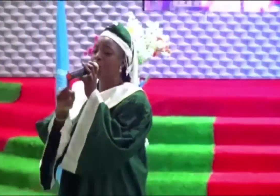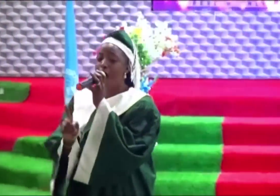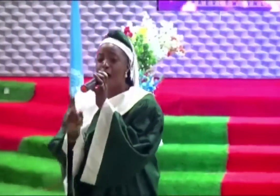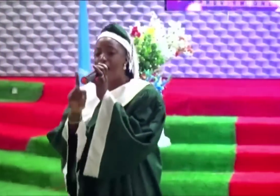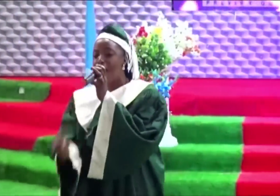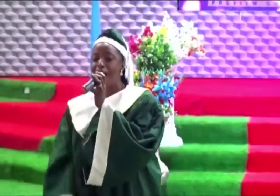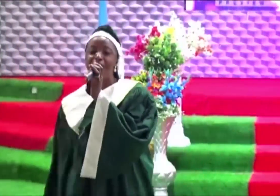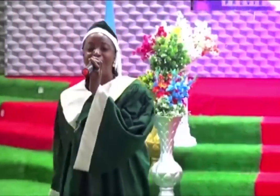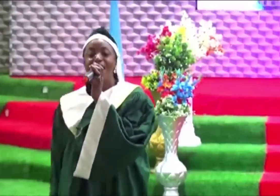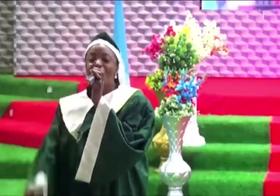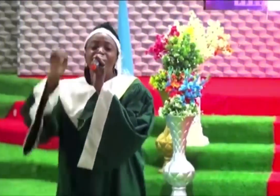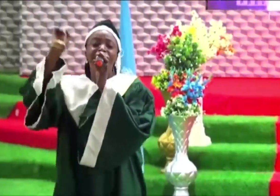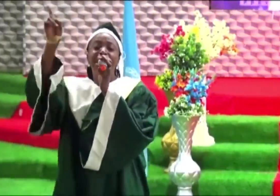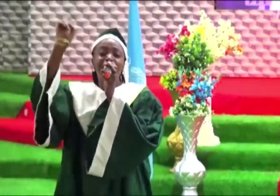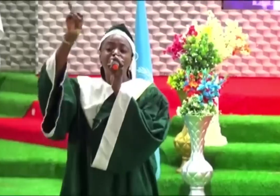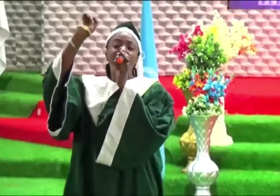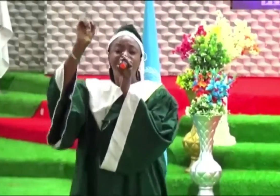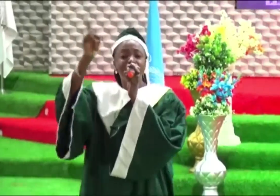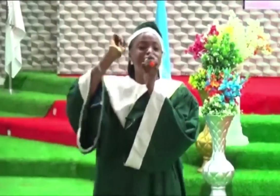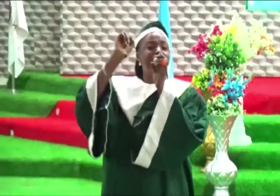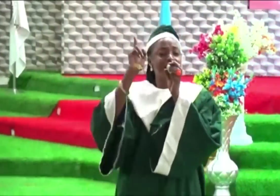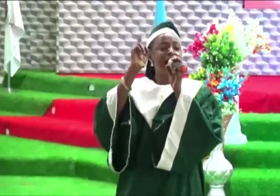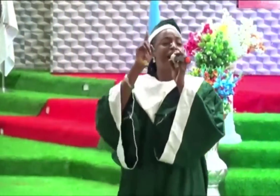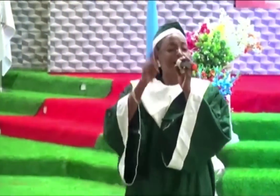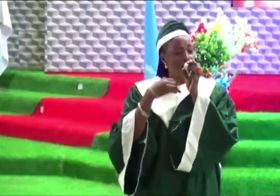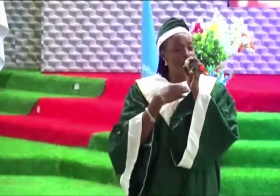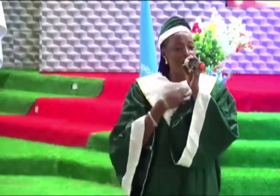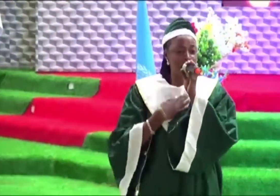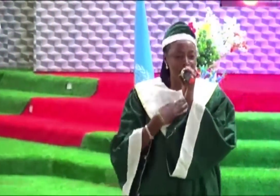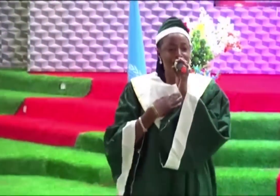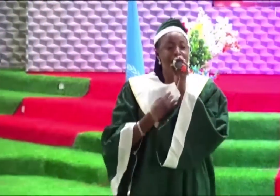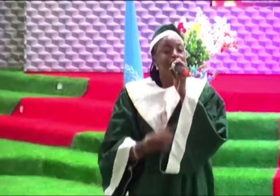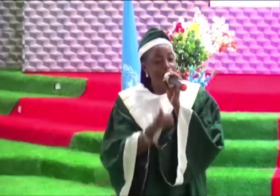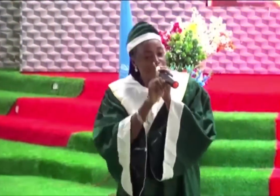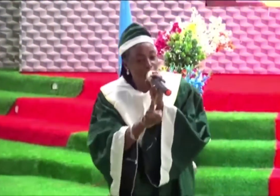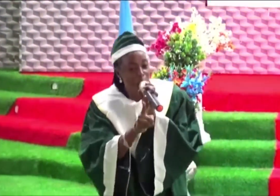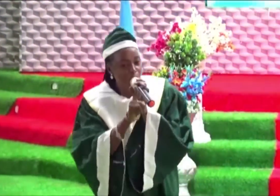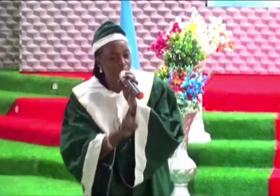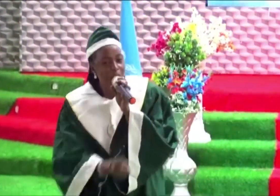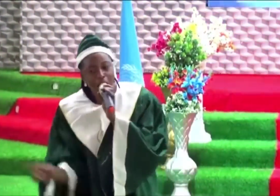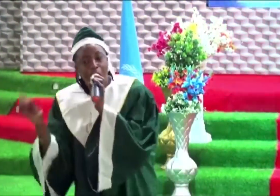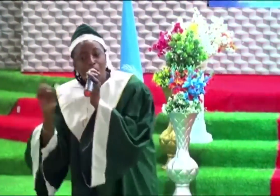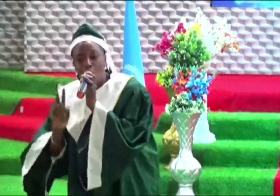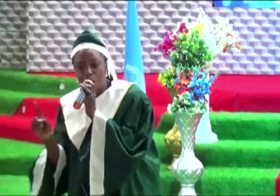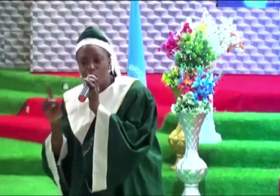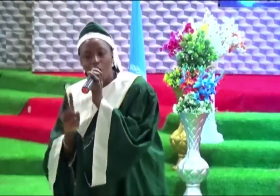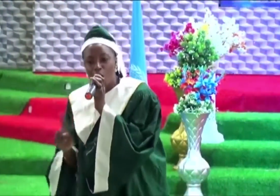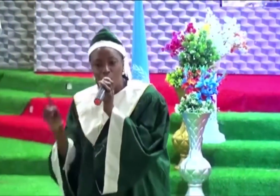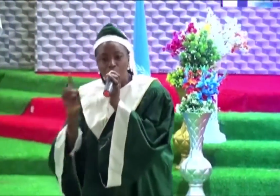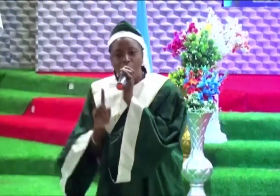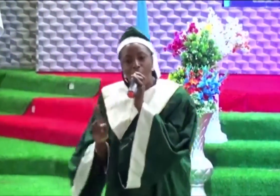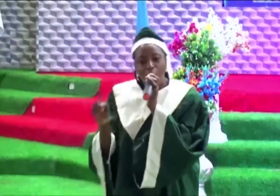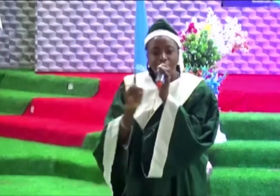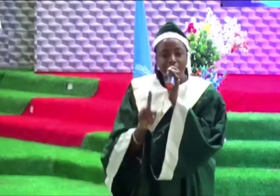wa. Jésù ti Nazareth rán mi kí n sọ fún wa. Kò sóhun